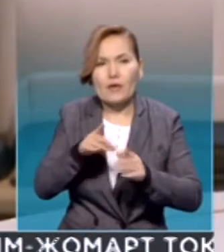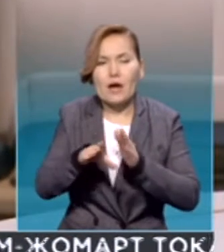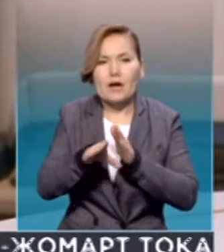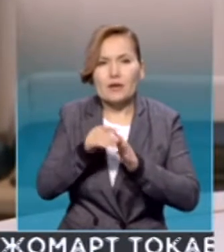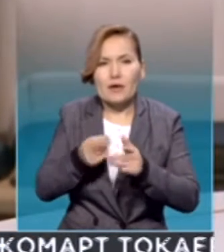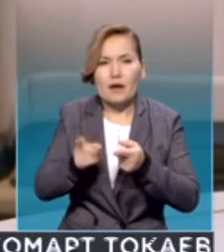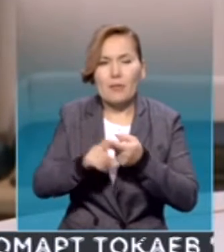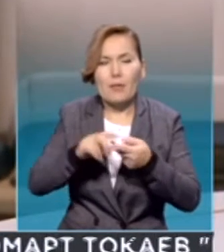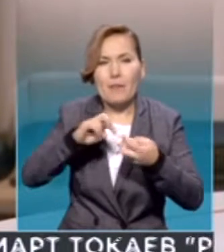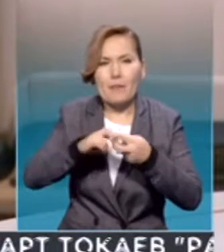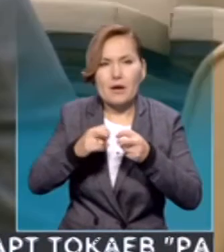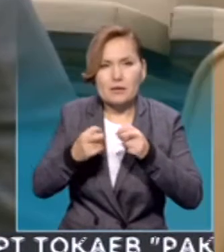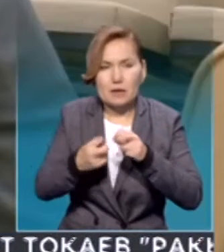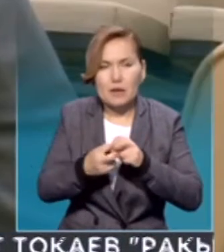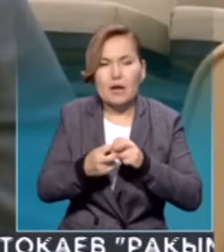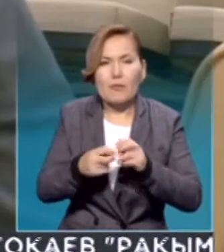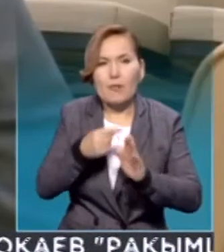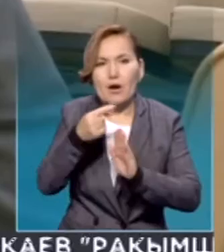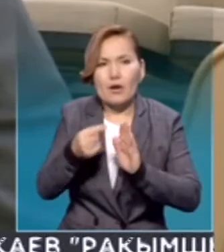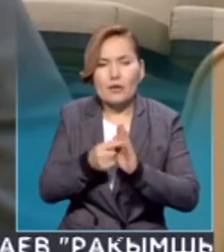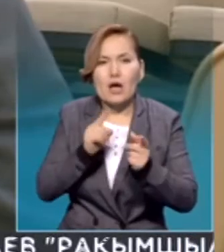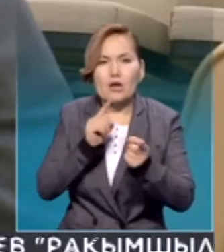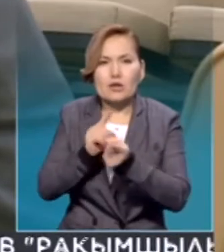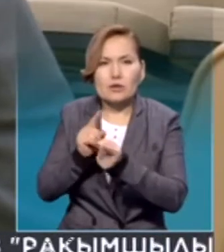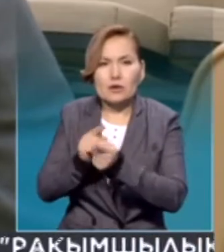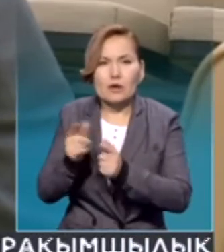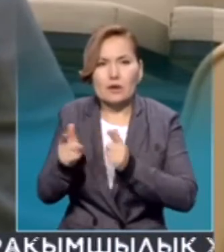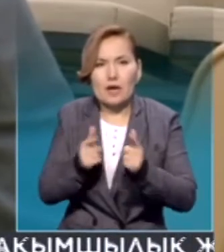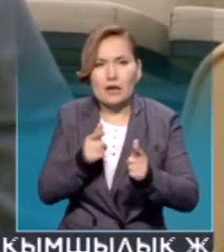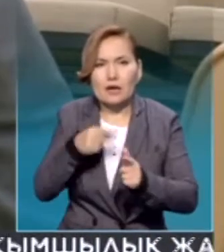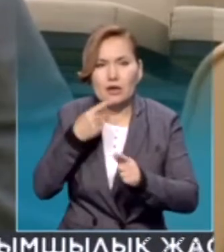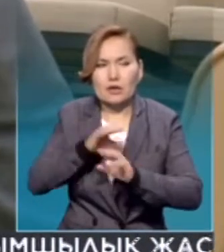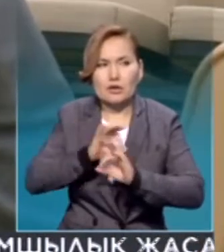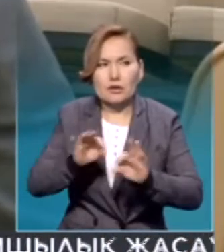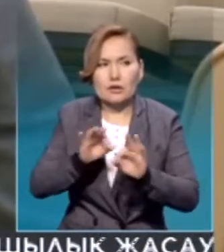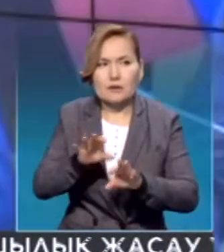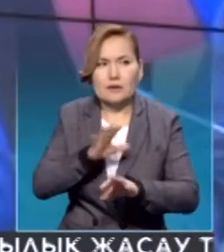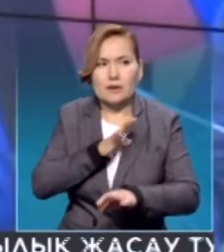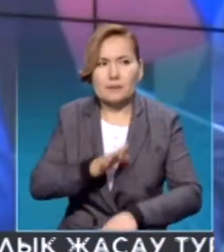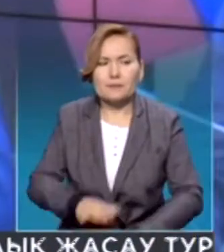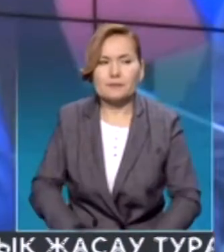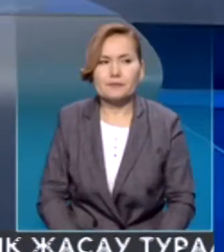сайлауға қатысты мәселелер бойынша кездесулер өткізуге дайын екенін жеткізді.